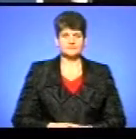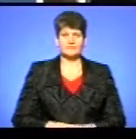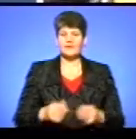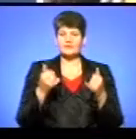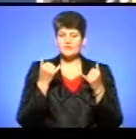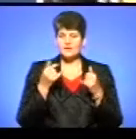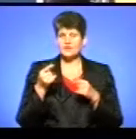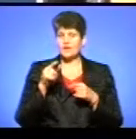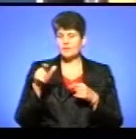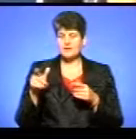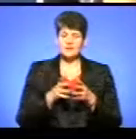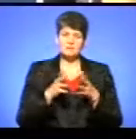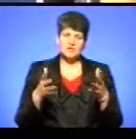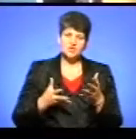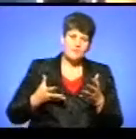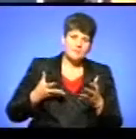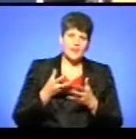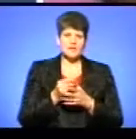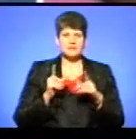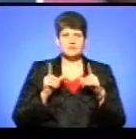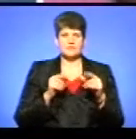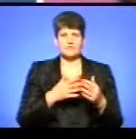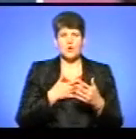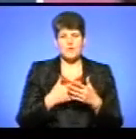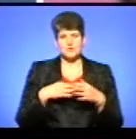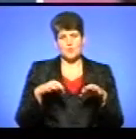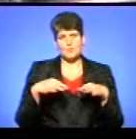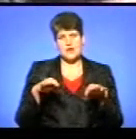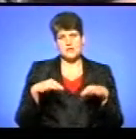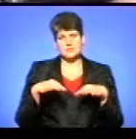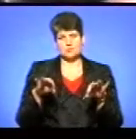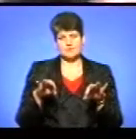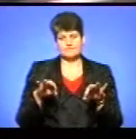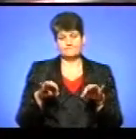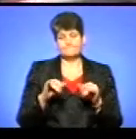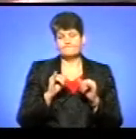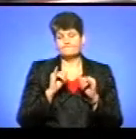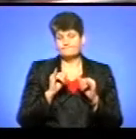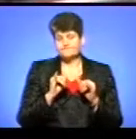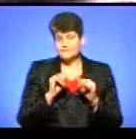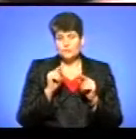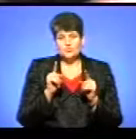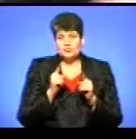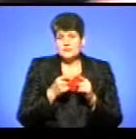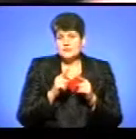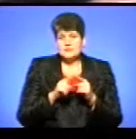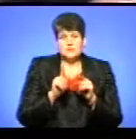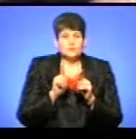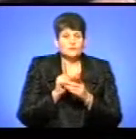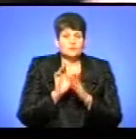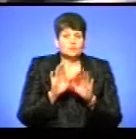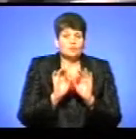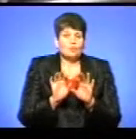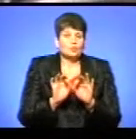Відсьогодні тернополяни більше платять за проїзд у громадському транспорті. Негативно, тому що все ж таки вони якось мають бути обґрунтованими,